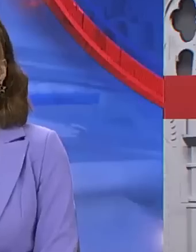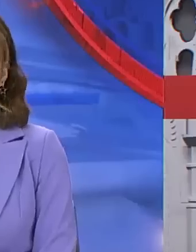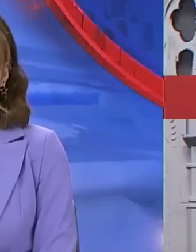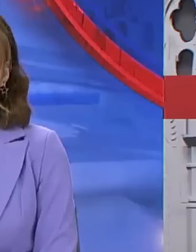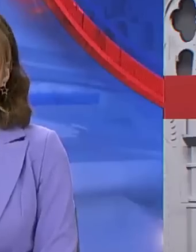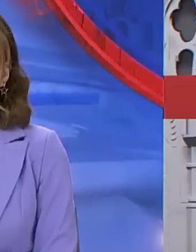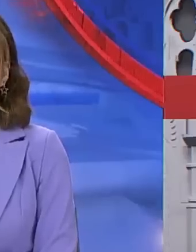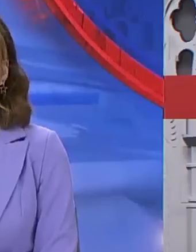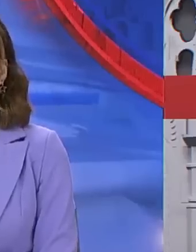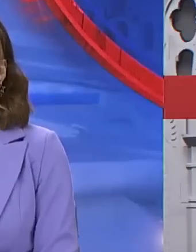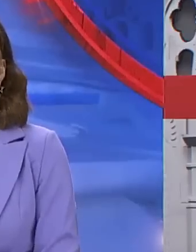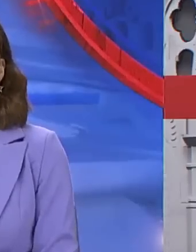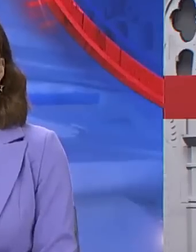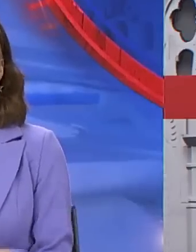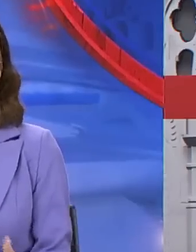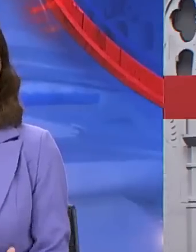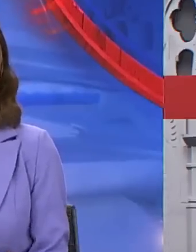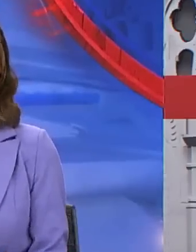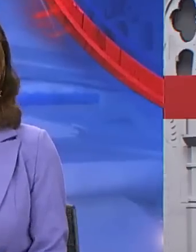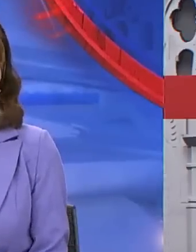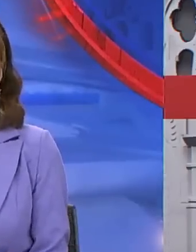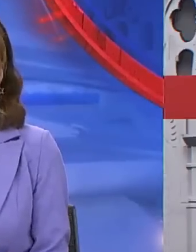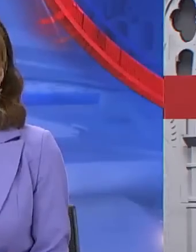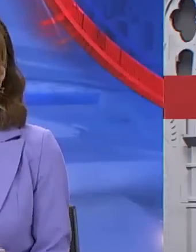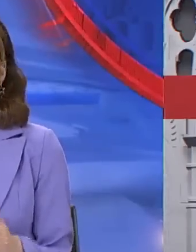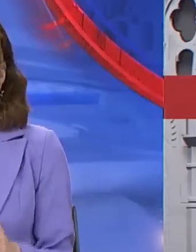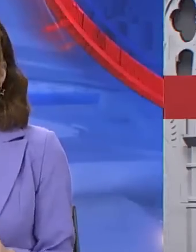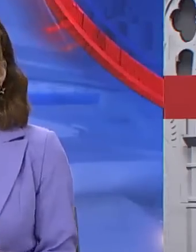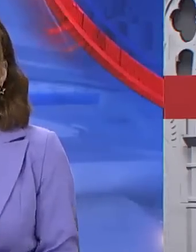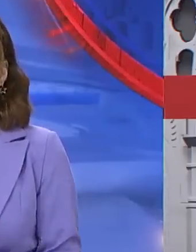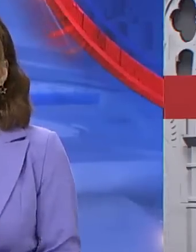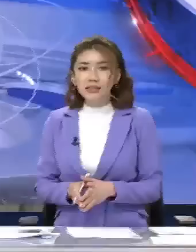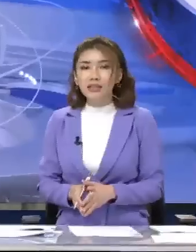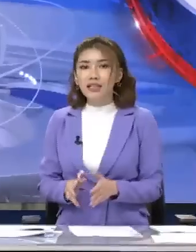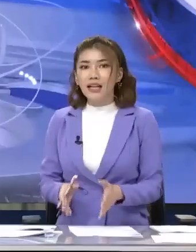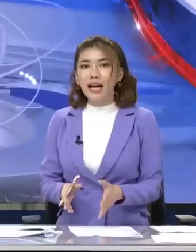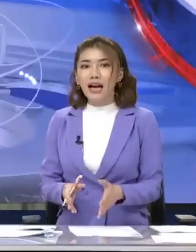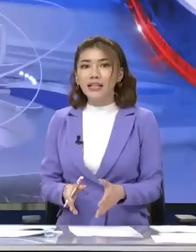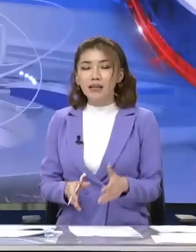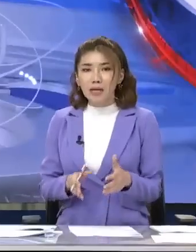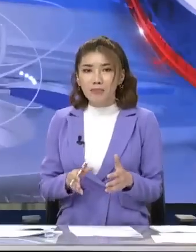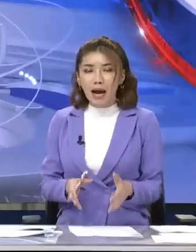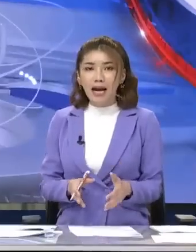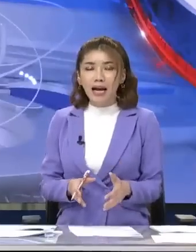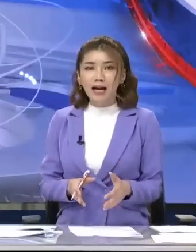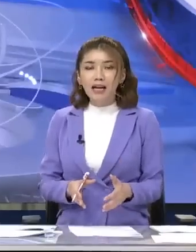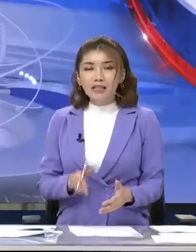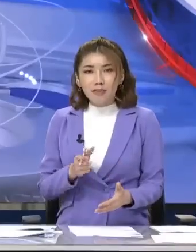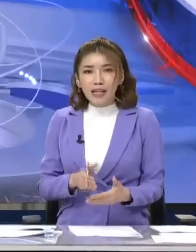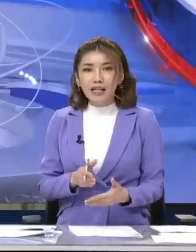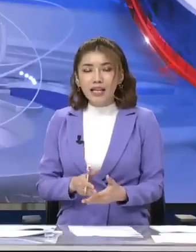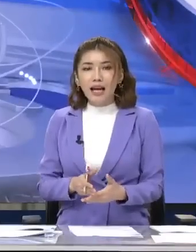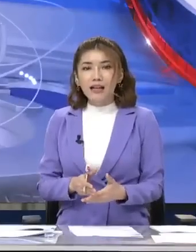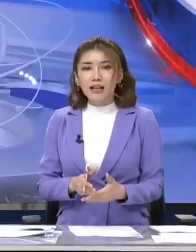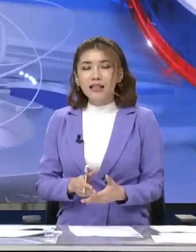ชิญบรรดารัฐมนตรีต่างประเทศอาเซียนมาประชุมอย่างไม่เป็นทางการนะคะเพื่อจะหารือถึงสถานการณ์ในเมียนมาค่ะ